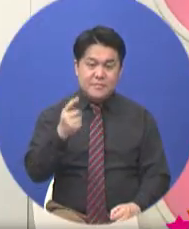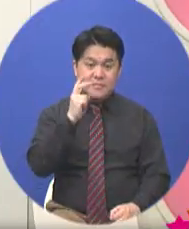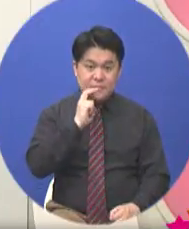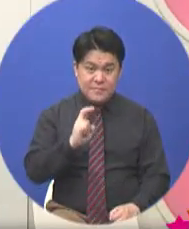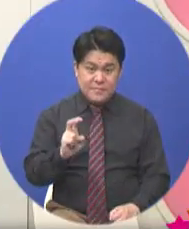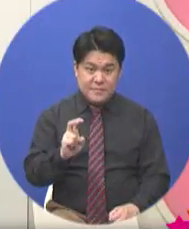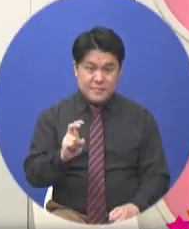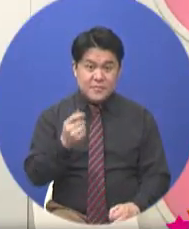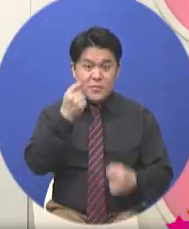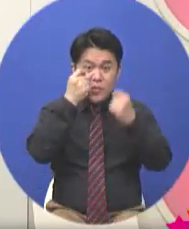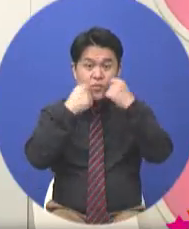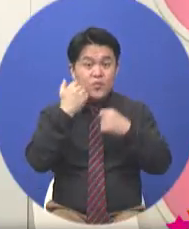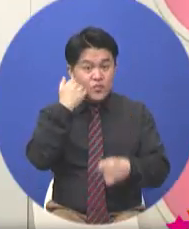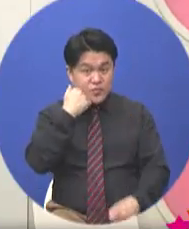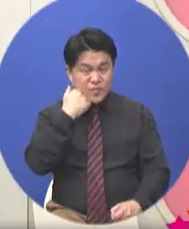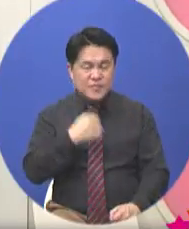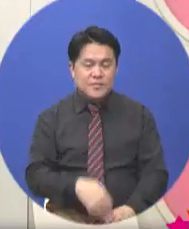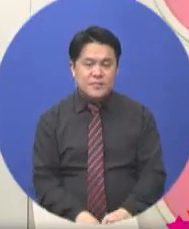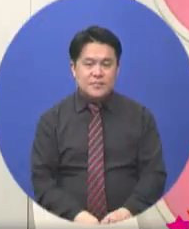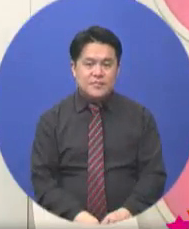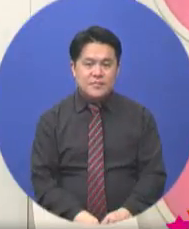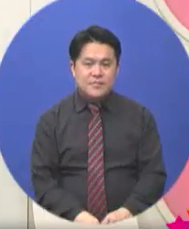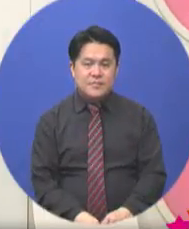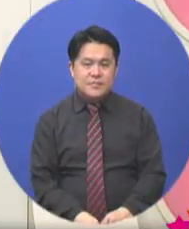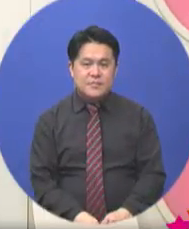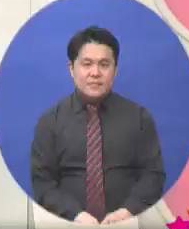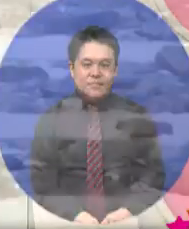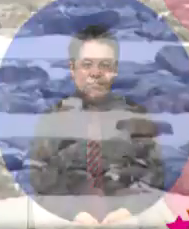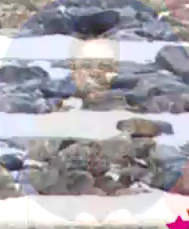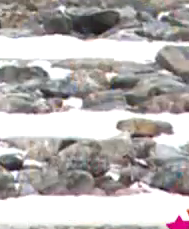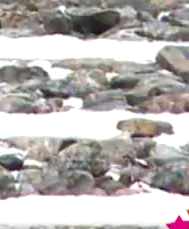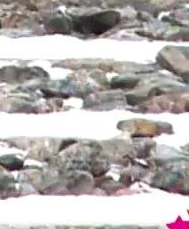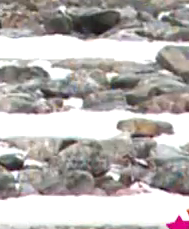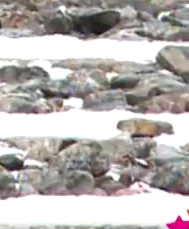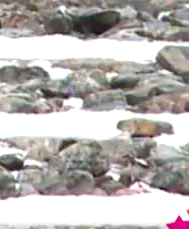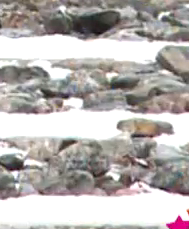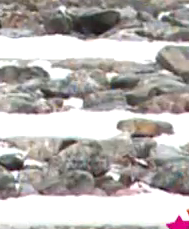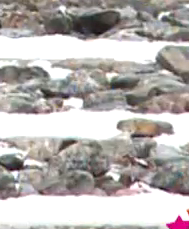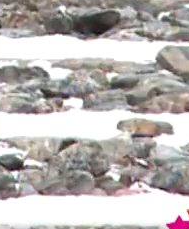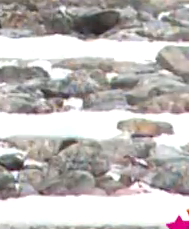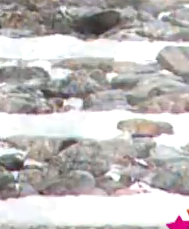김종찬님이 부릅니다. 누가 울어. 울어.